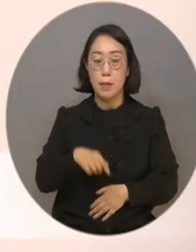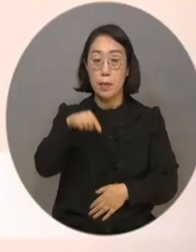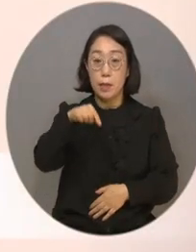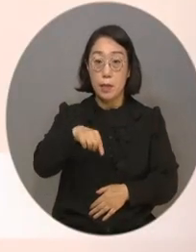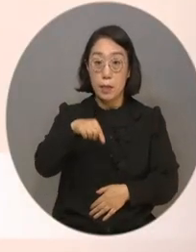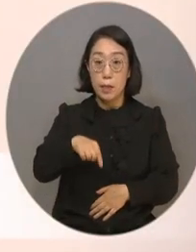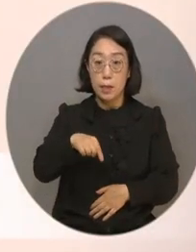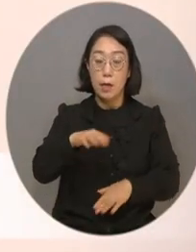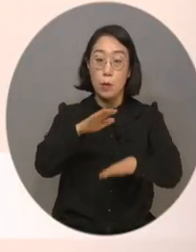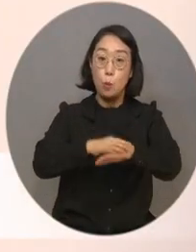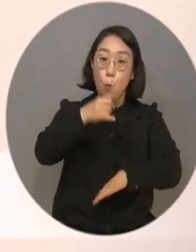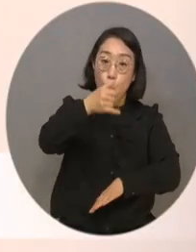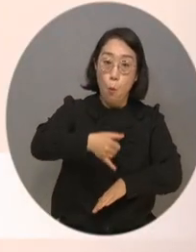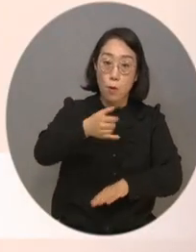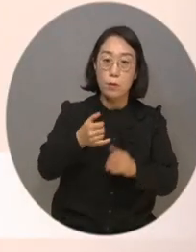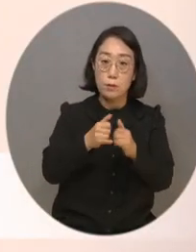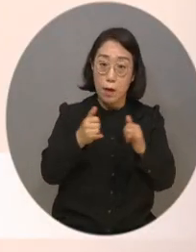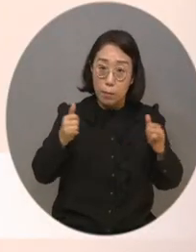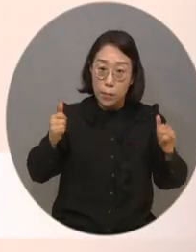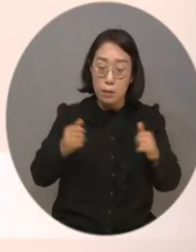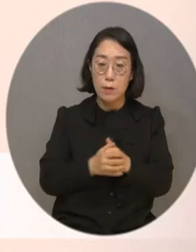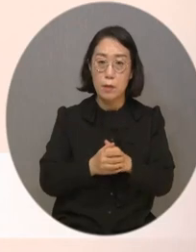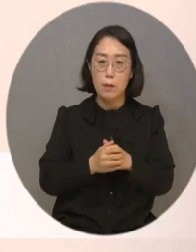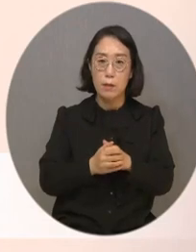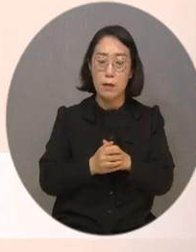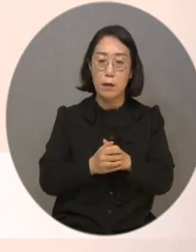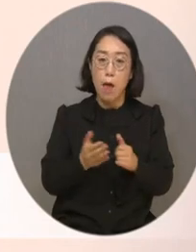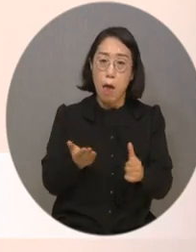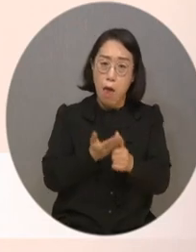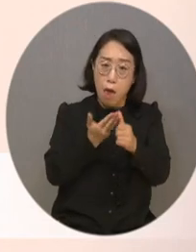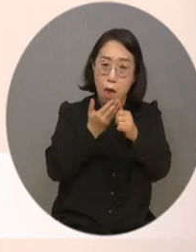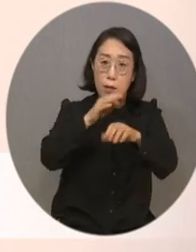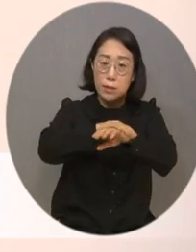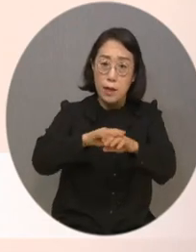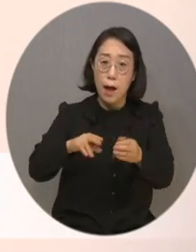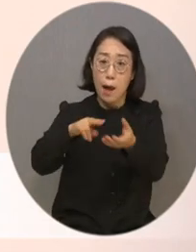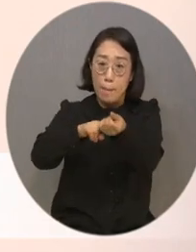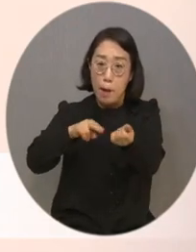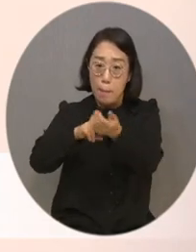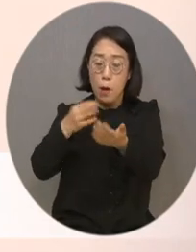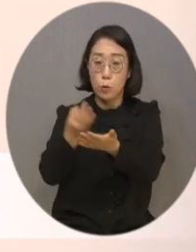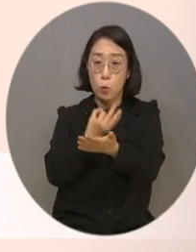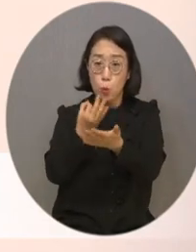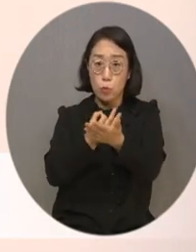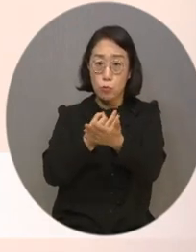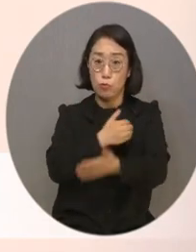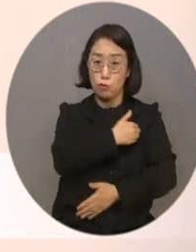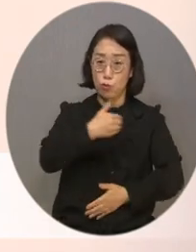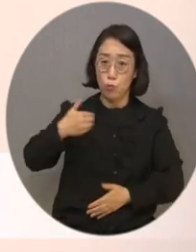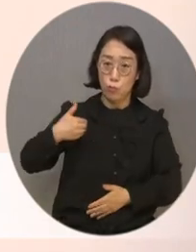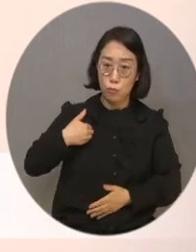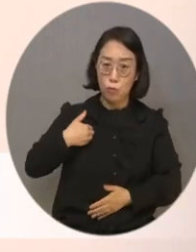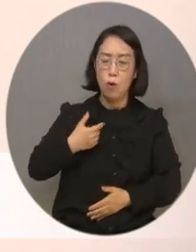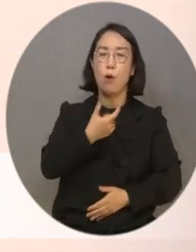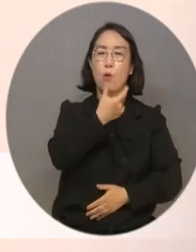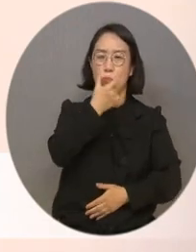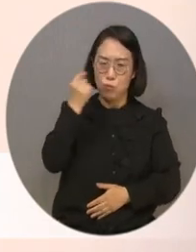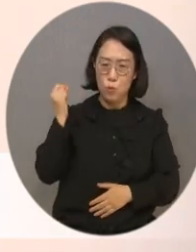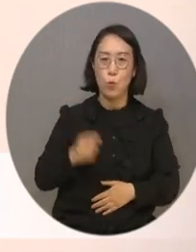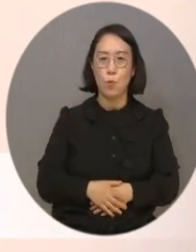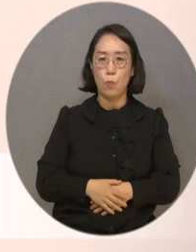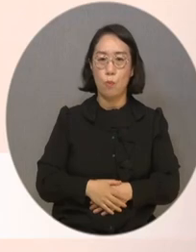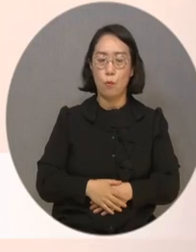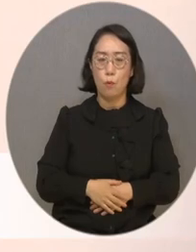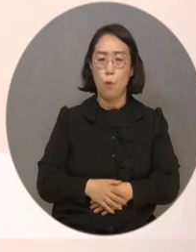농축산물들이 생산을 하면 제대로 소득을 올리느냐? 그렇지 못하다. 생산하면